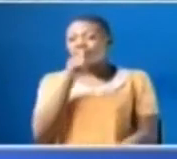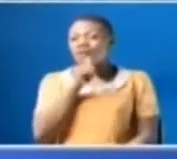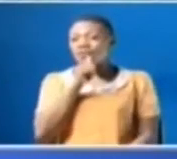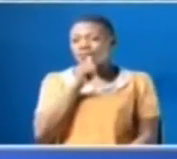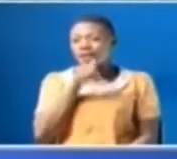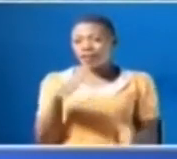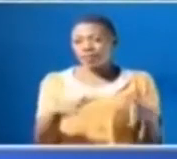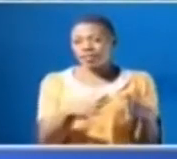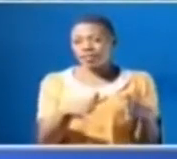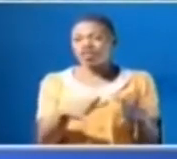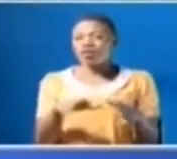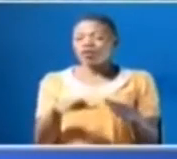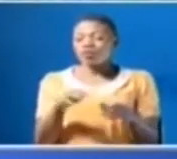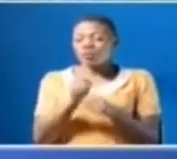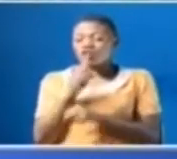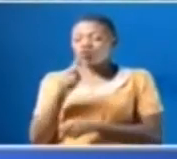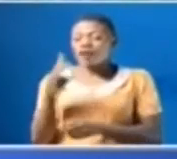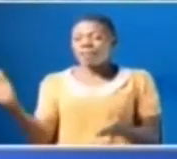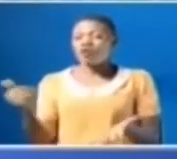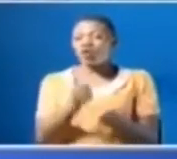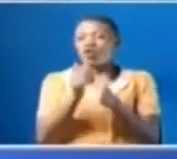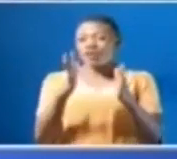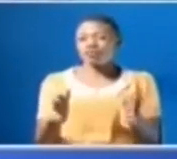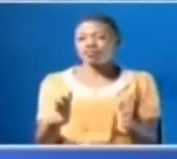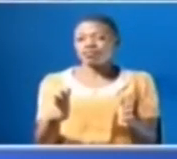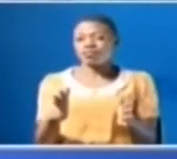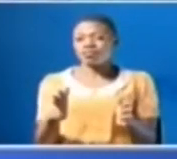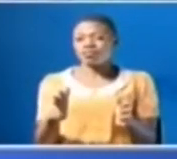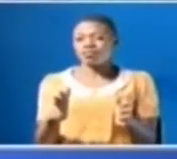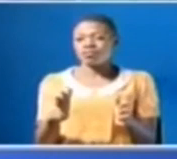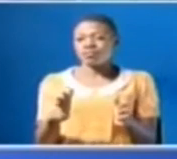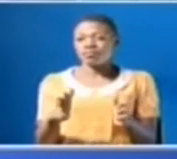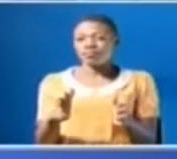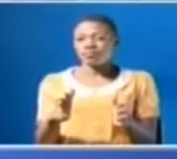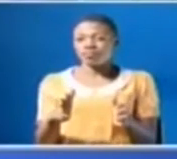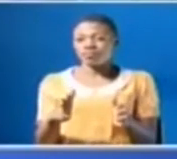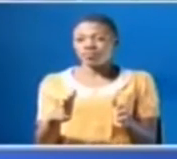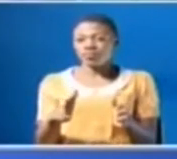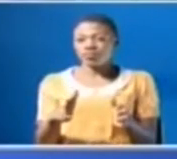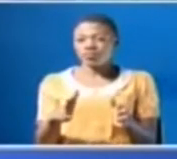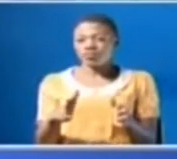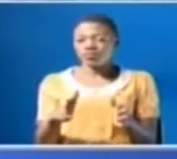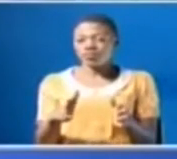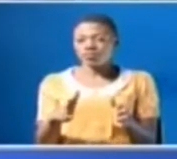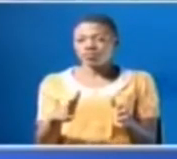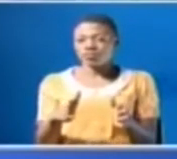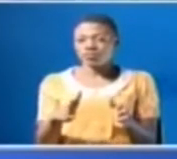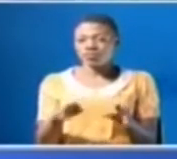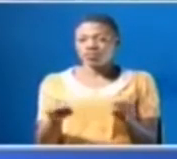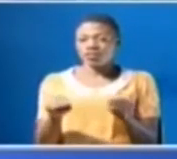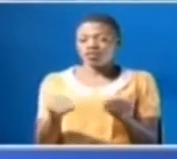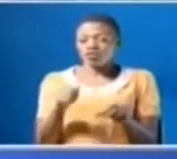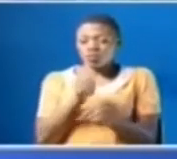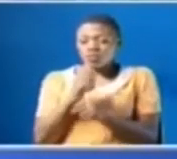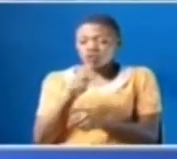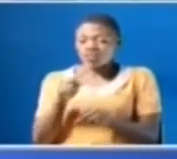watakuwa waajiri wa hawa wanafunzi ambao wanafunzi kutoka vyuo vikuu waweze kufunzwa yale ambayo mwajiri ambaye anayetarajia